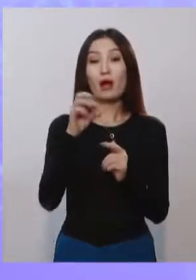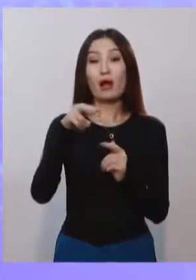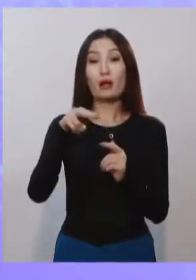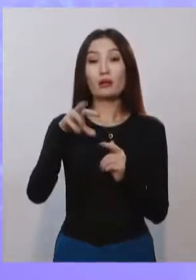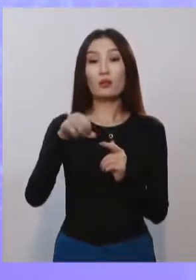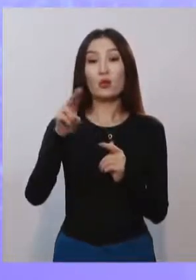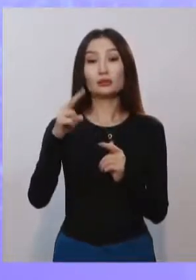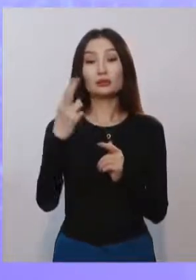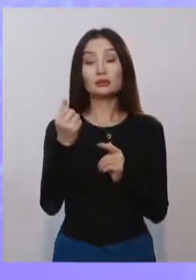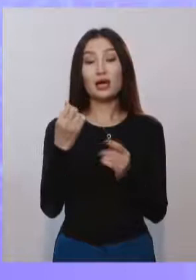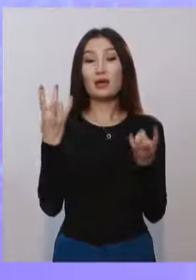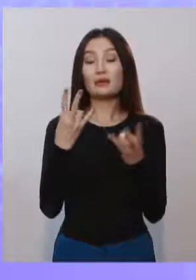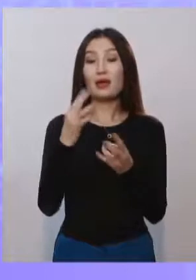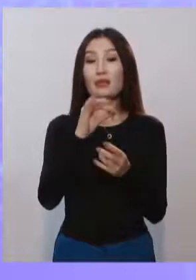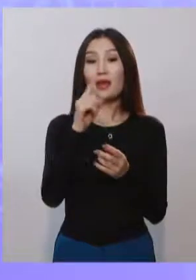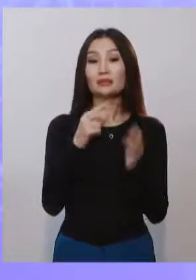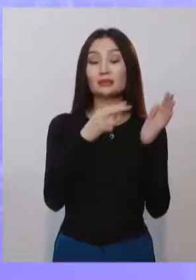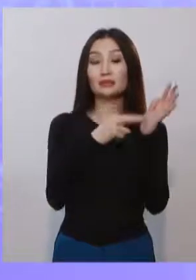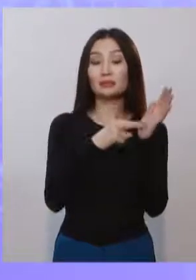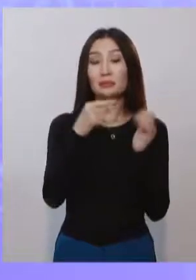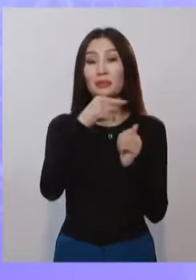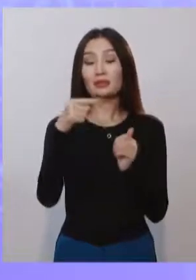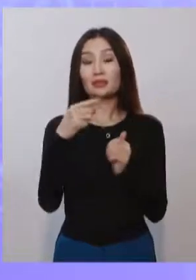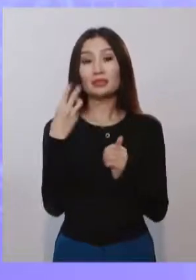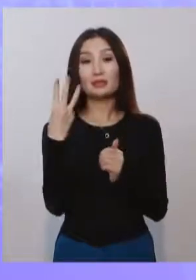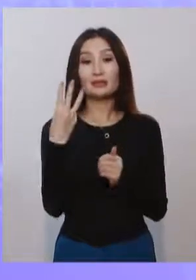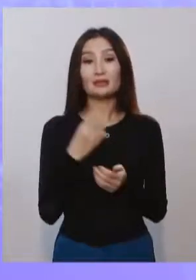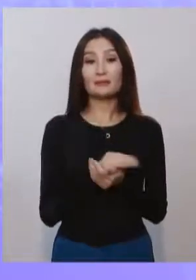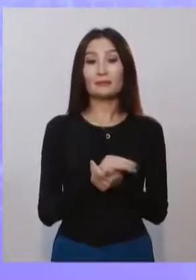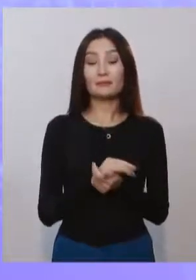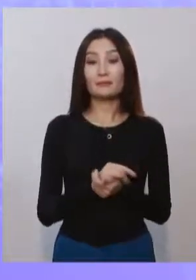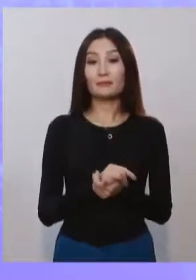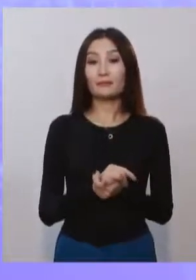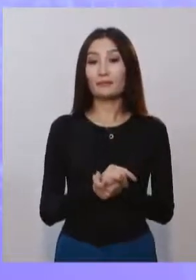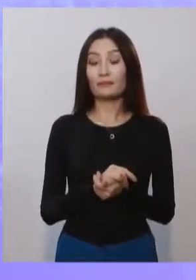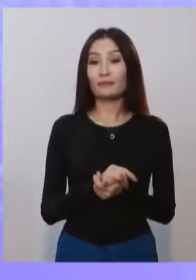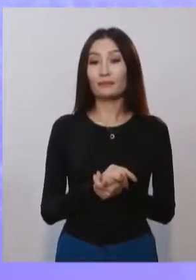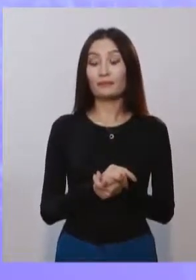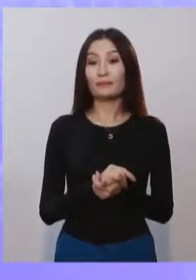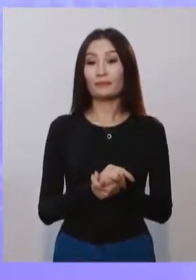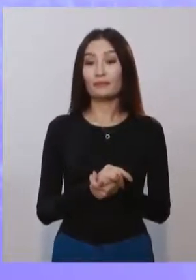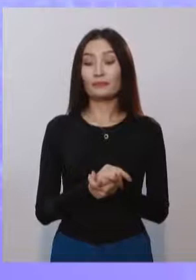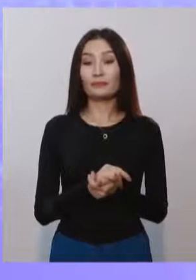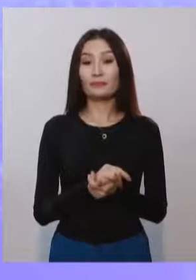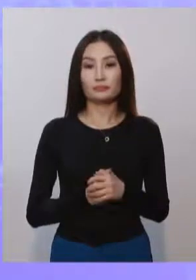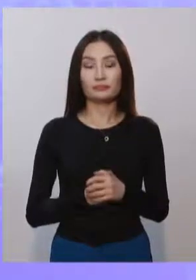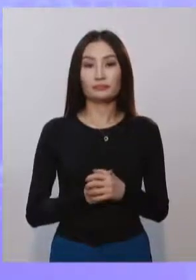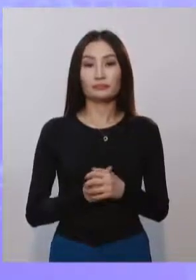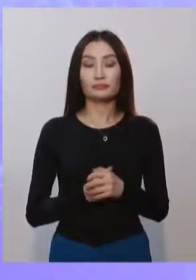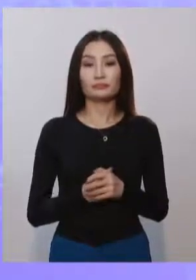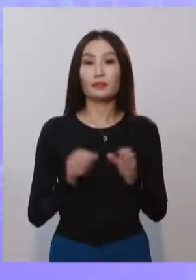надо и 7 вычесть 3 равно 4 метра